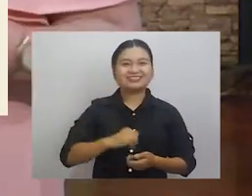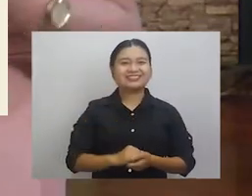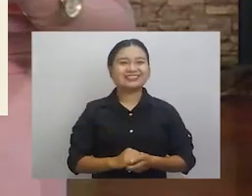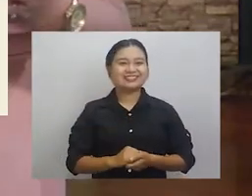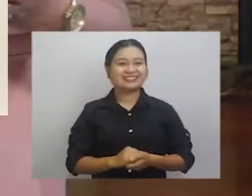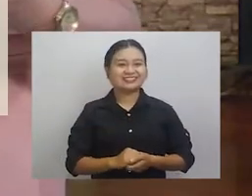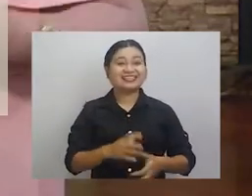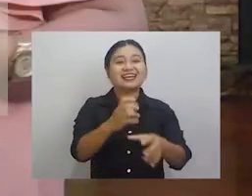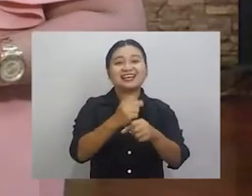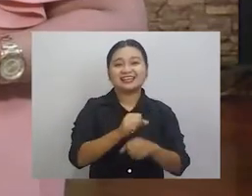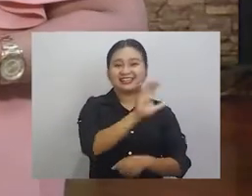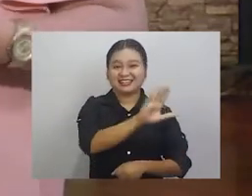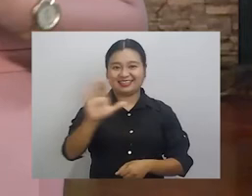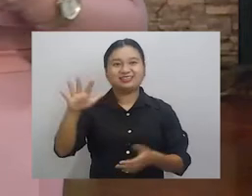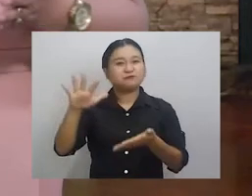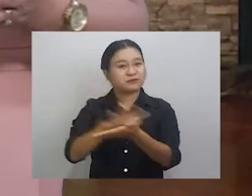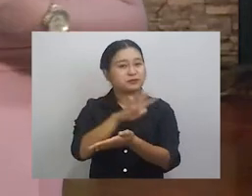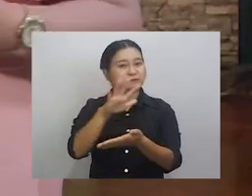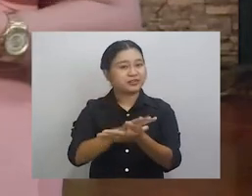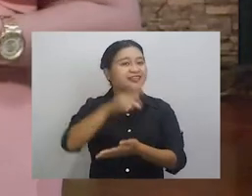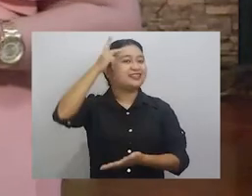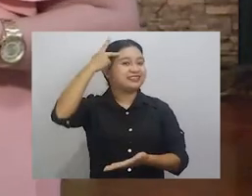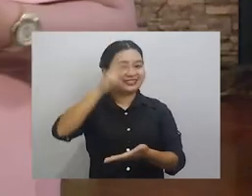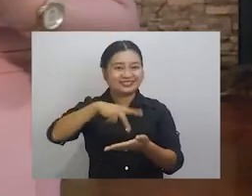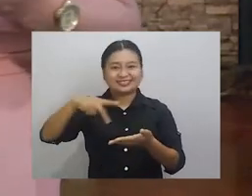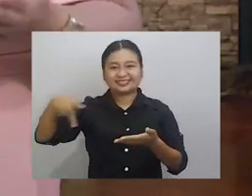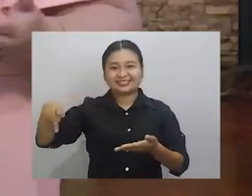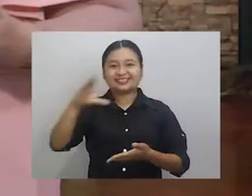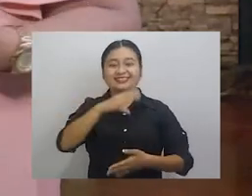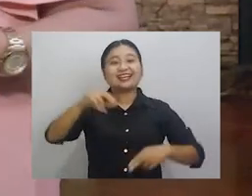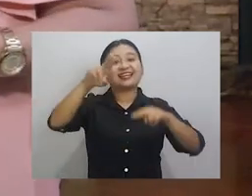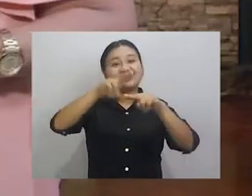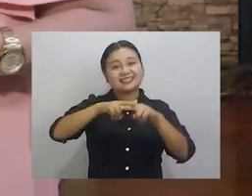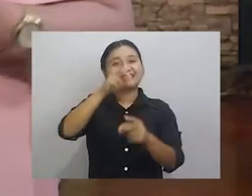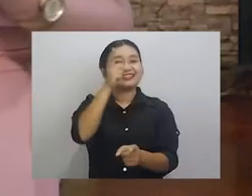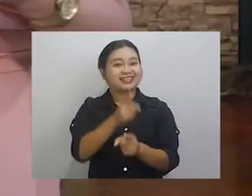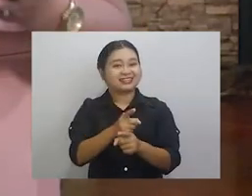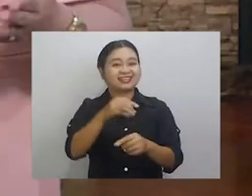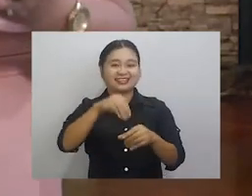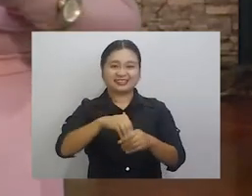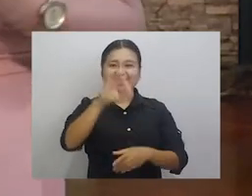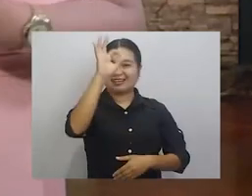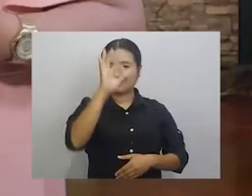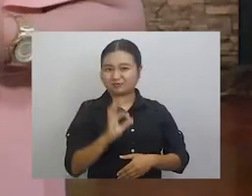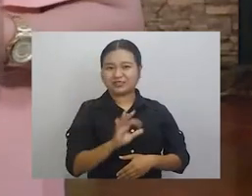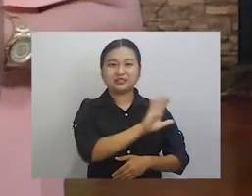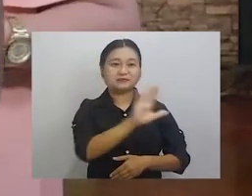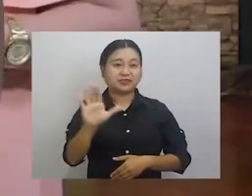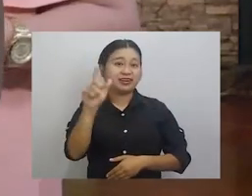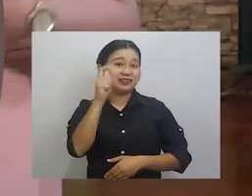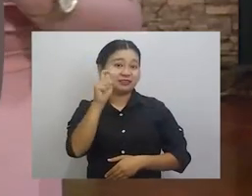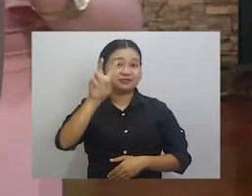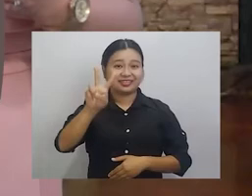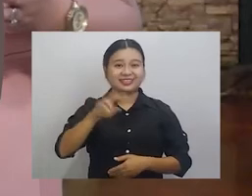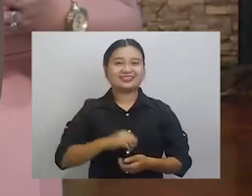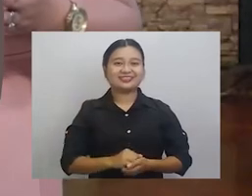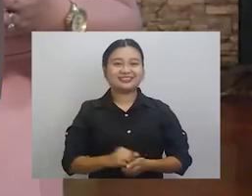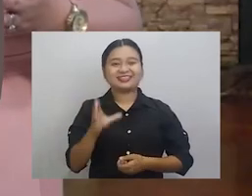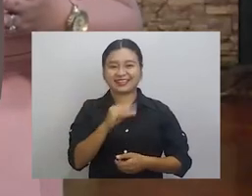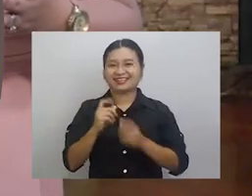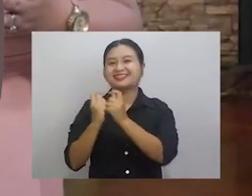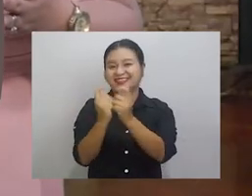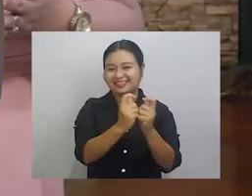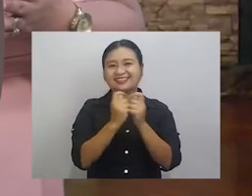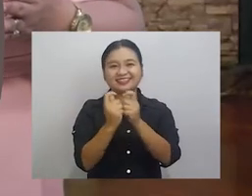bata? Kuhanin ang papel, lapis o ballpen at umupo ng maayos sa harap ng inyong telebisyon at